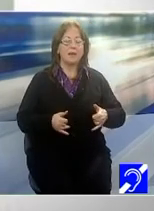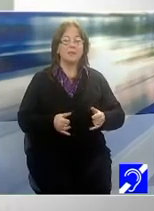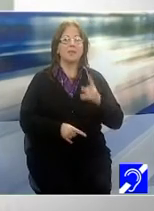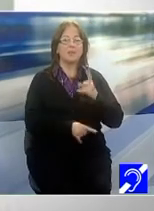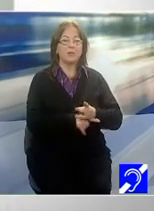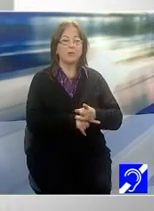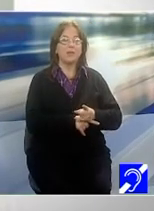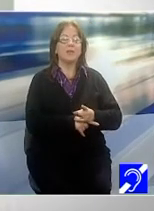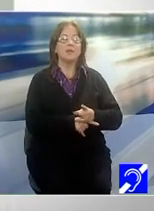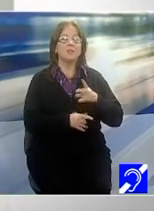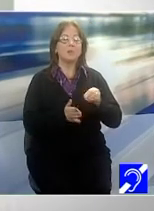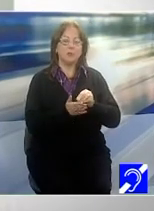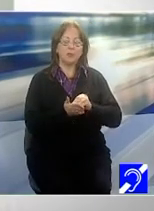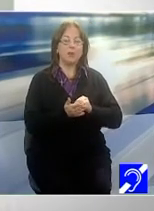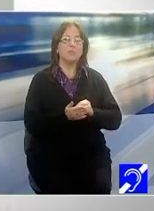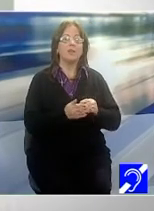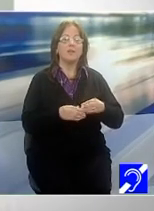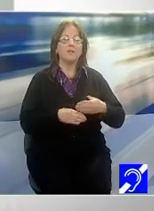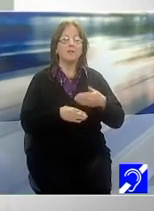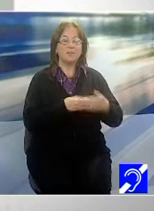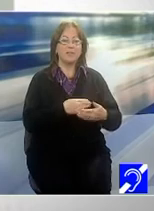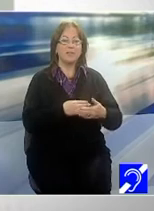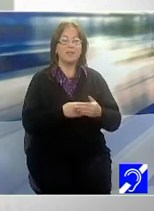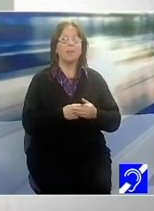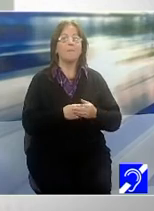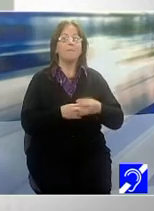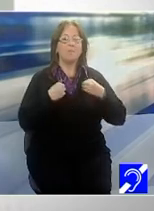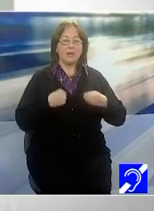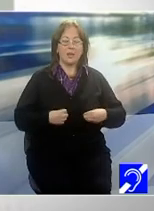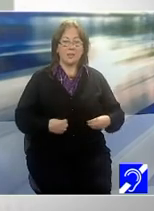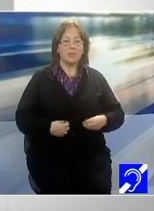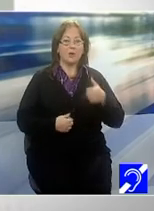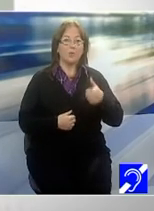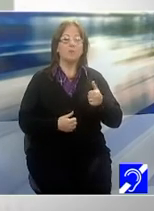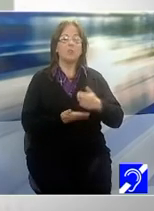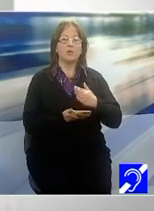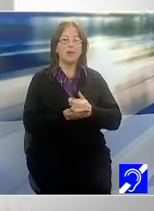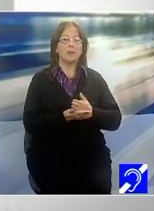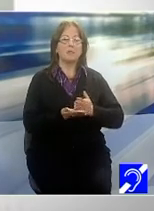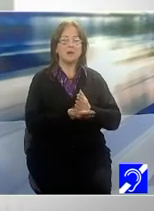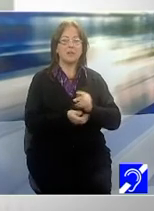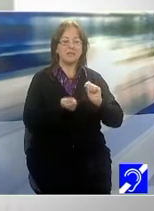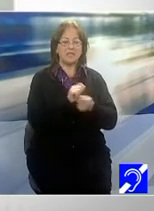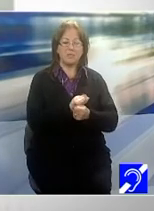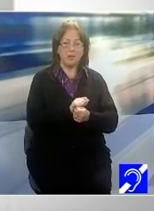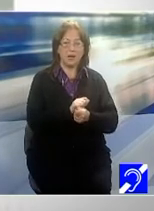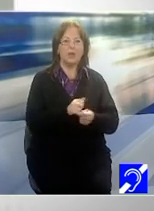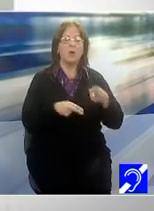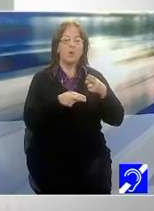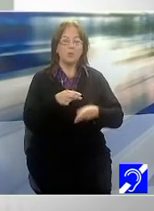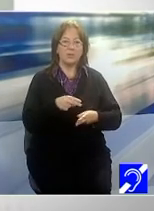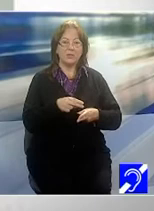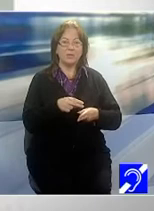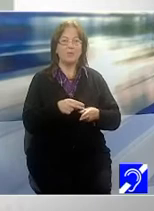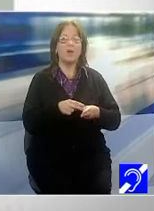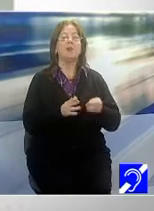Cioloș l-a prezentat în fața Parlamentului. Un program în continuă schimbare. Ultima variantă păstrând totuși lupta împotriva